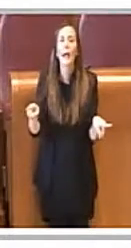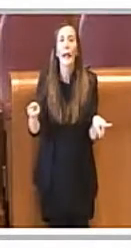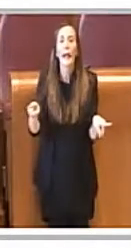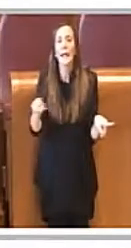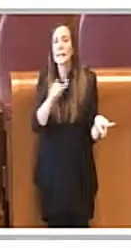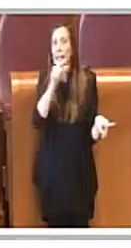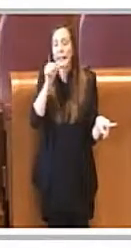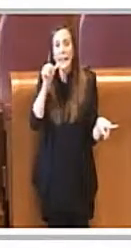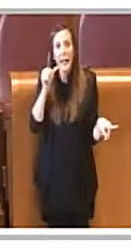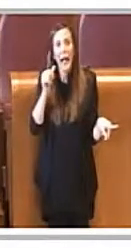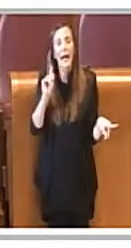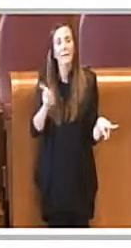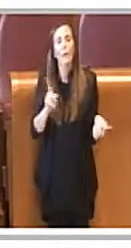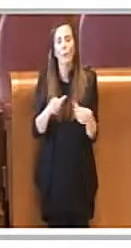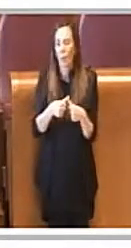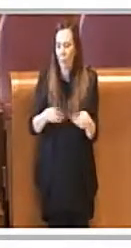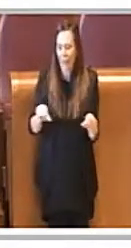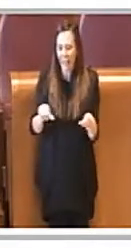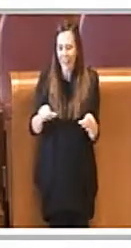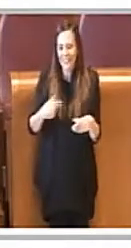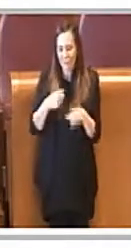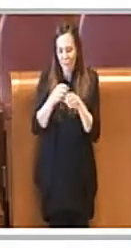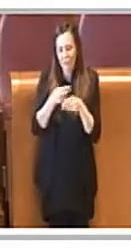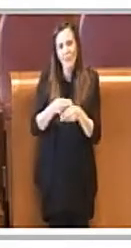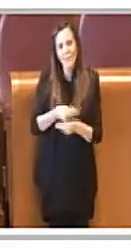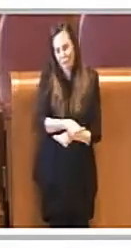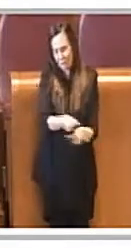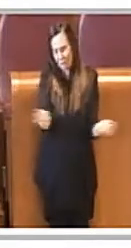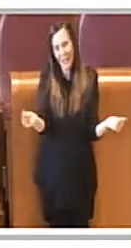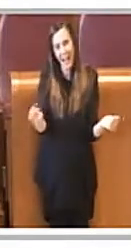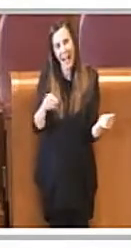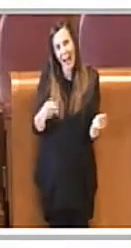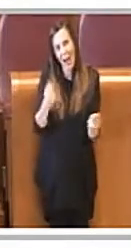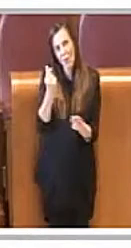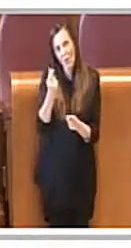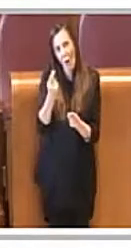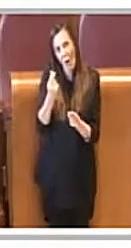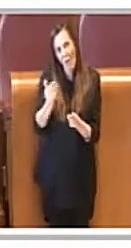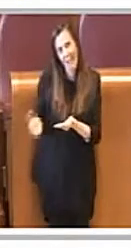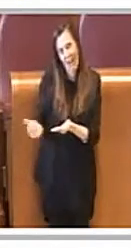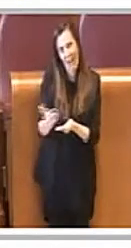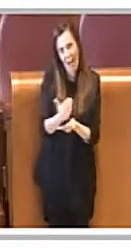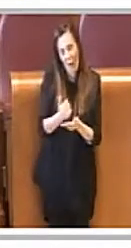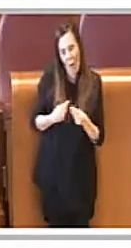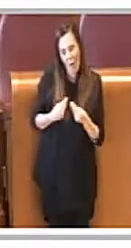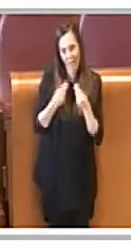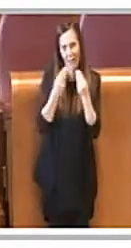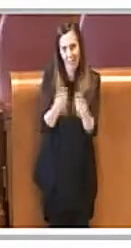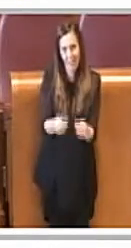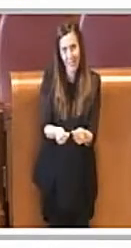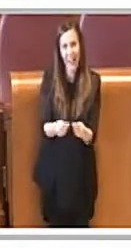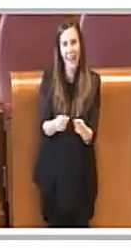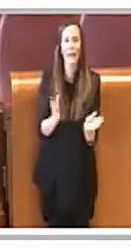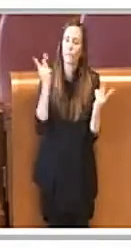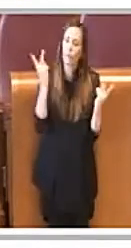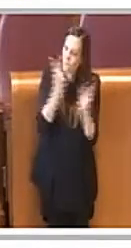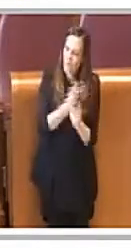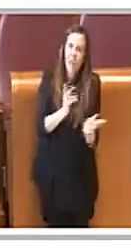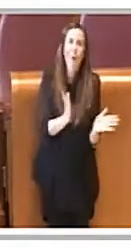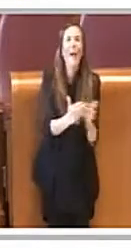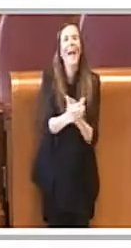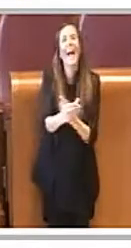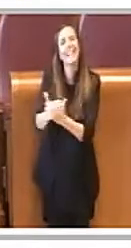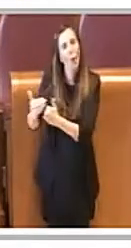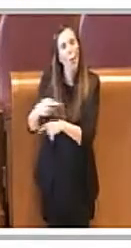quindi in percentuale, questi aiuti, perché se è vero che sono tutte le categorie stanno risentendo,